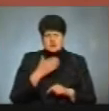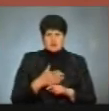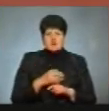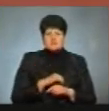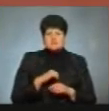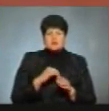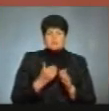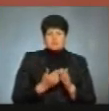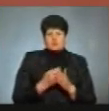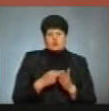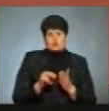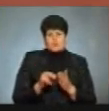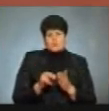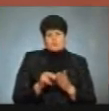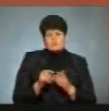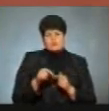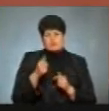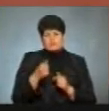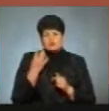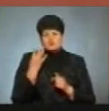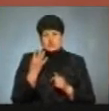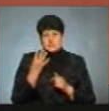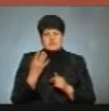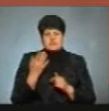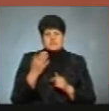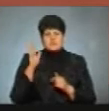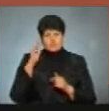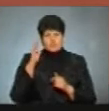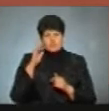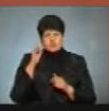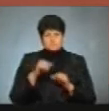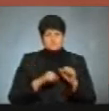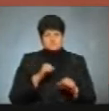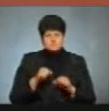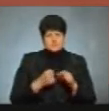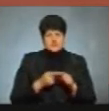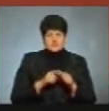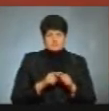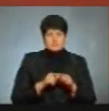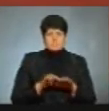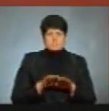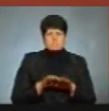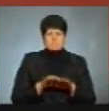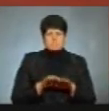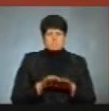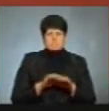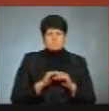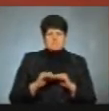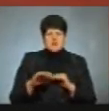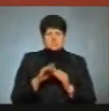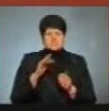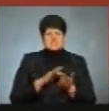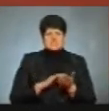ми в цьому році закупили 4 катамарани. Водні катамарани. Це буде на пляжі Циганка. Це самі